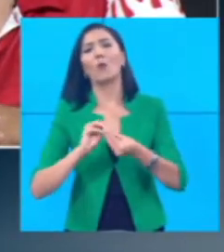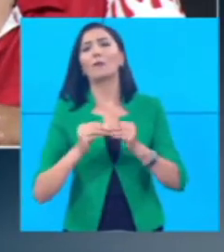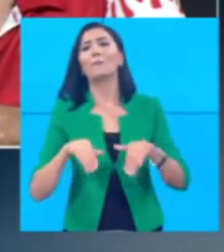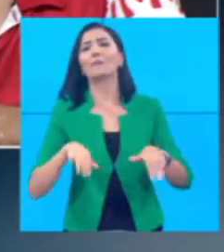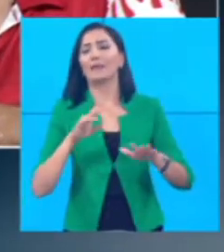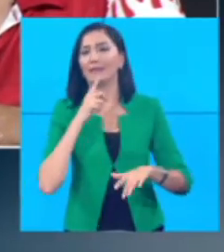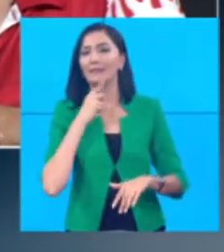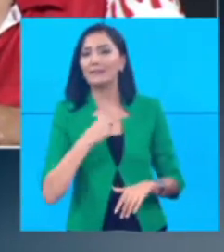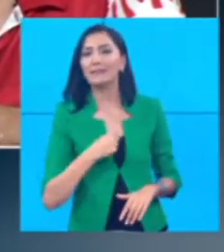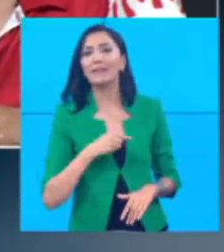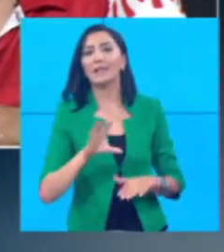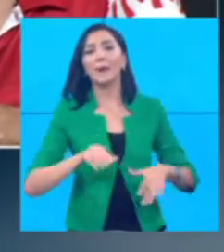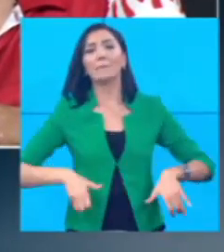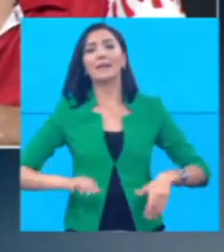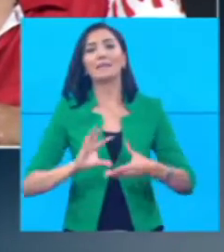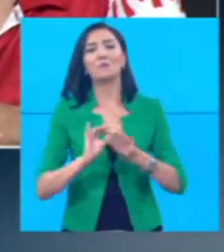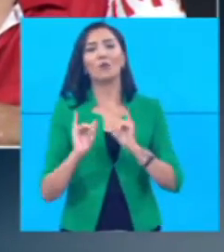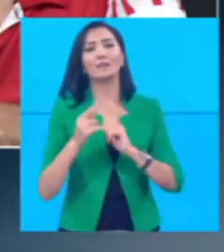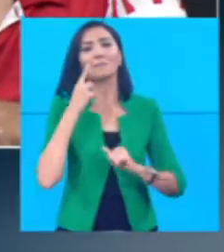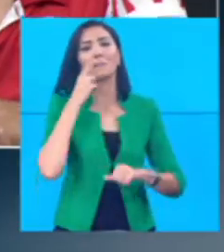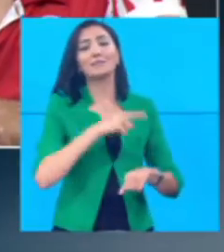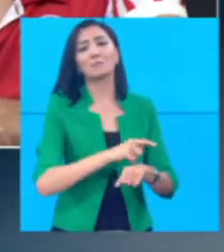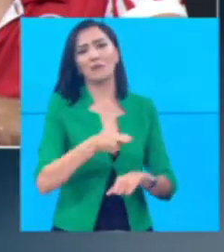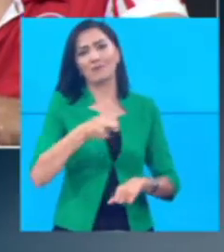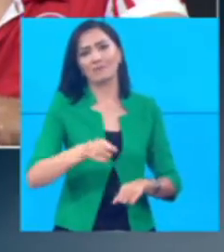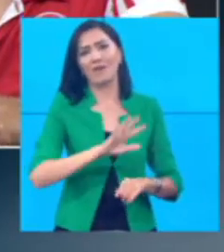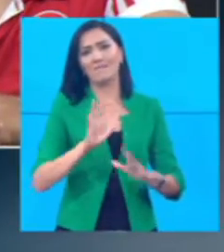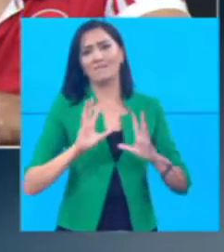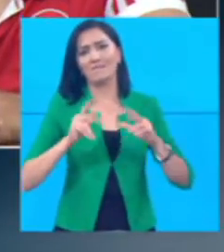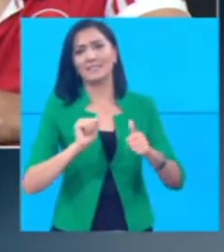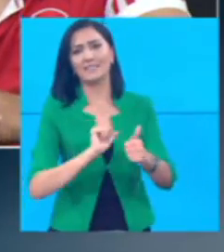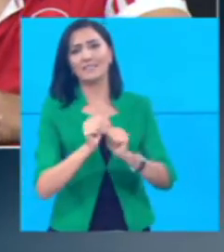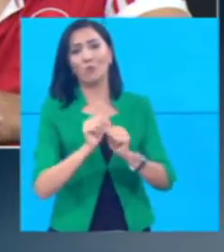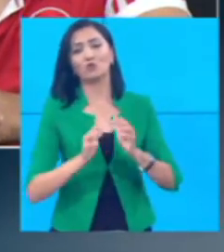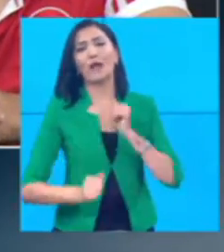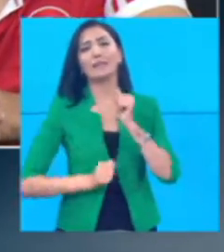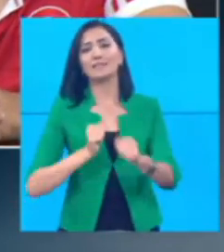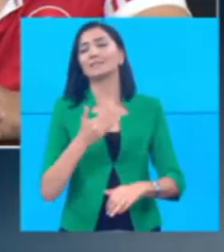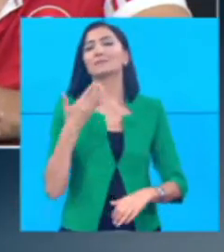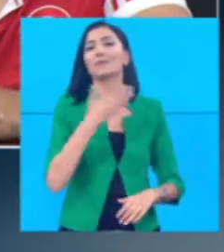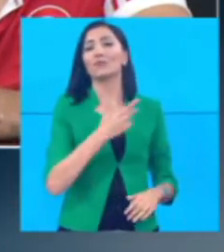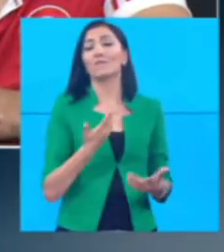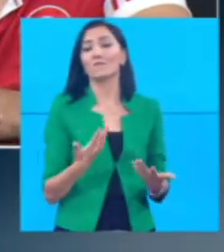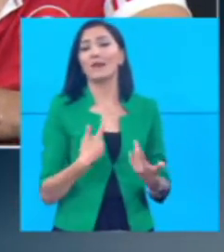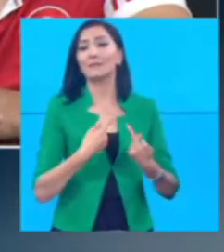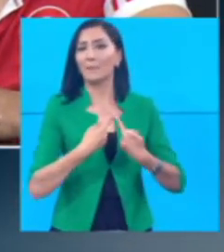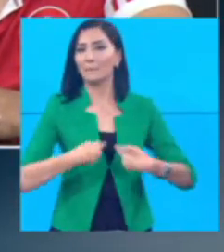değil dedi. Peki şimdi paralimpik oyunlarına baktığımız zaman gerçekten en fazla sporcu atletizmde gidiyor. Fakat